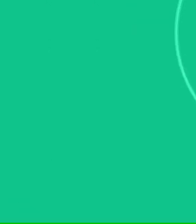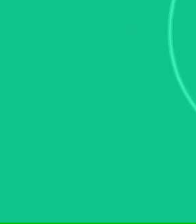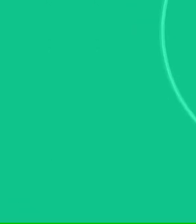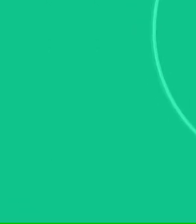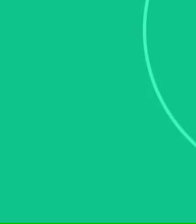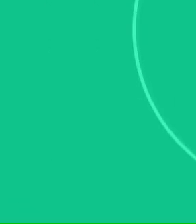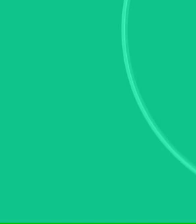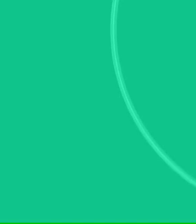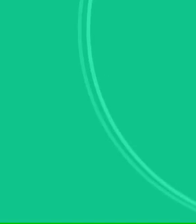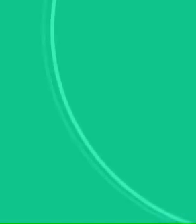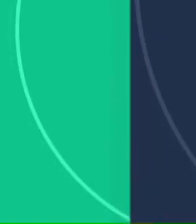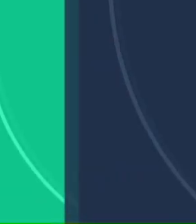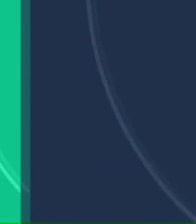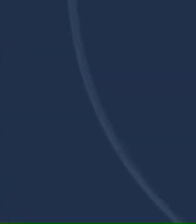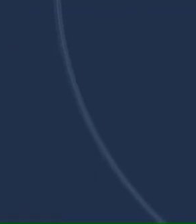Музика